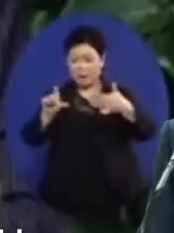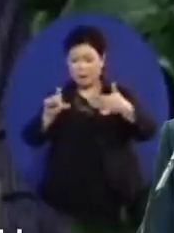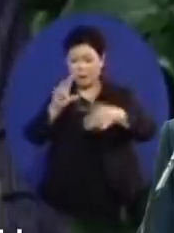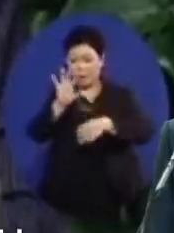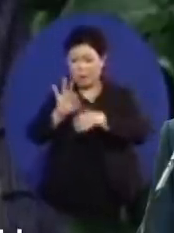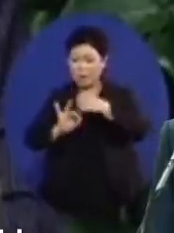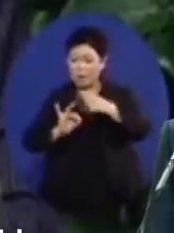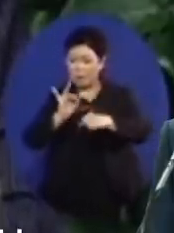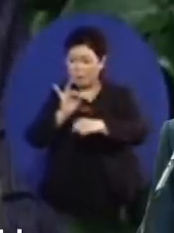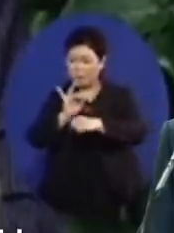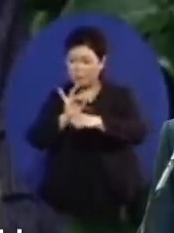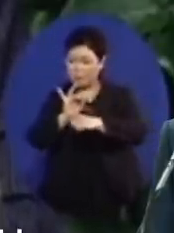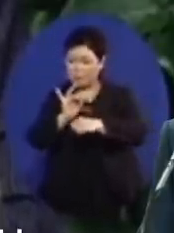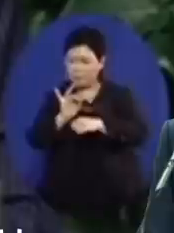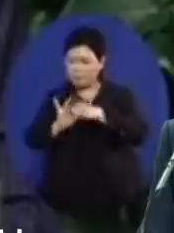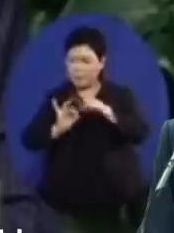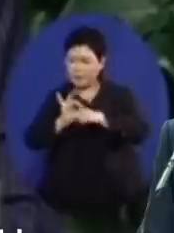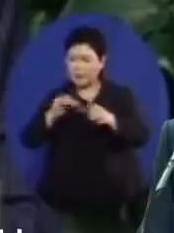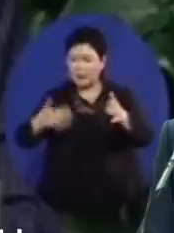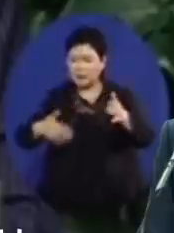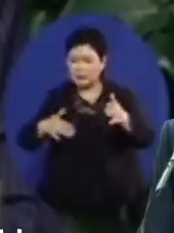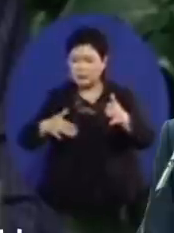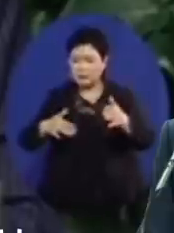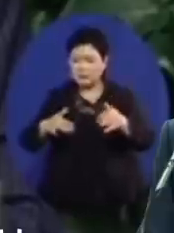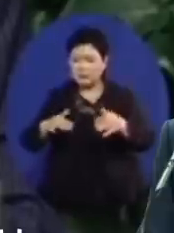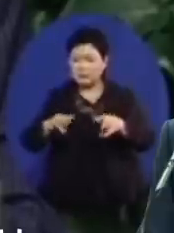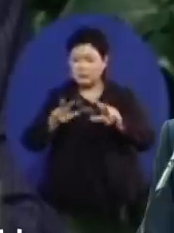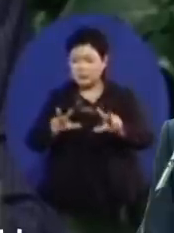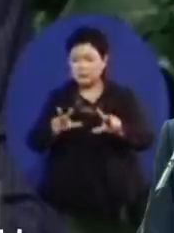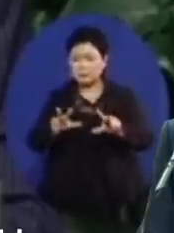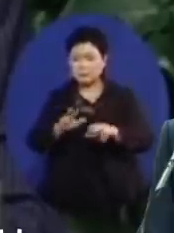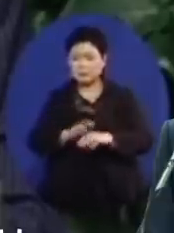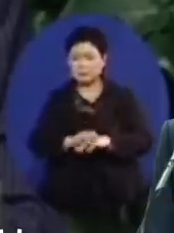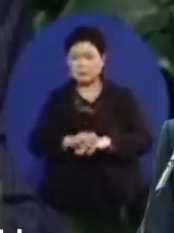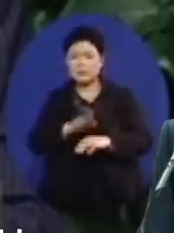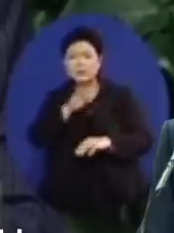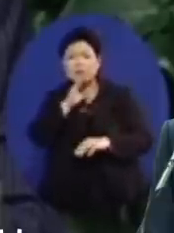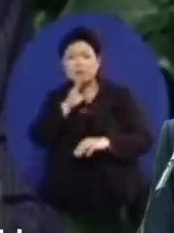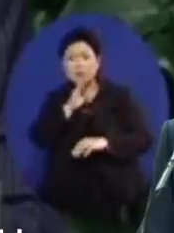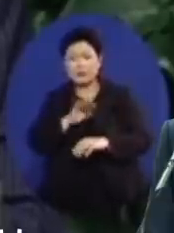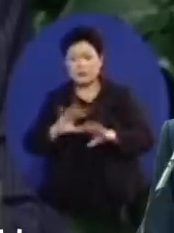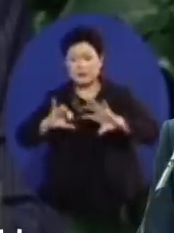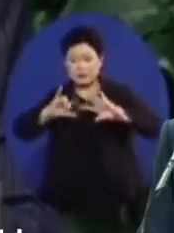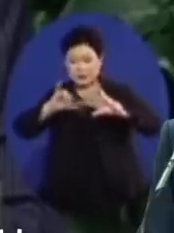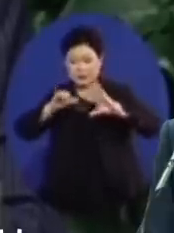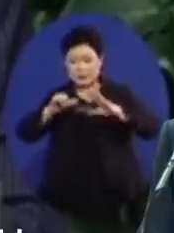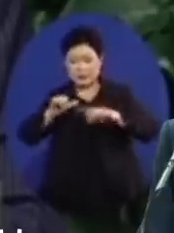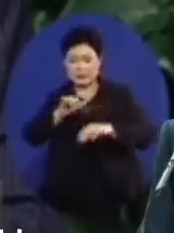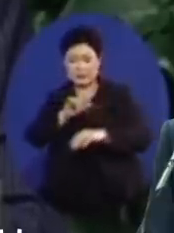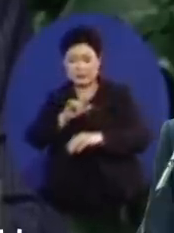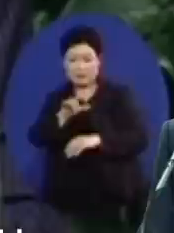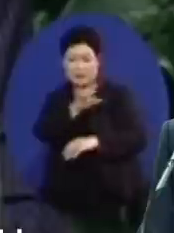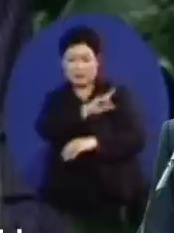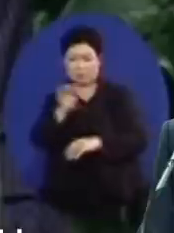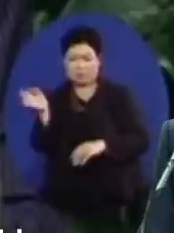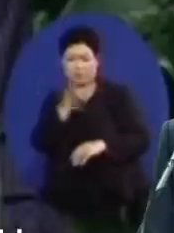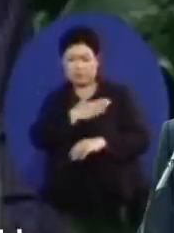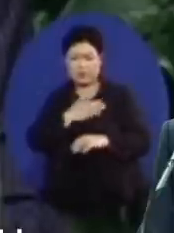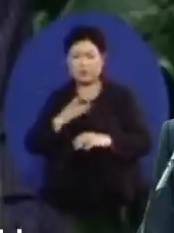100년도 채 안 되어서 그 최빈의 나라에서 오늘 G20 세계에서 가장 부자로